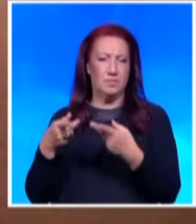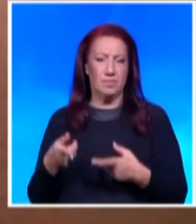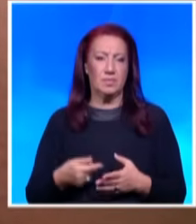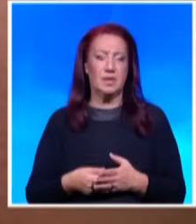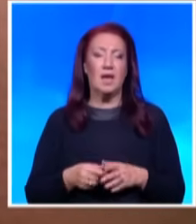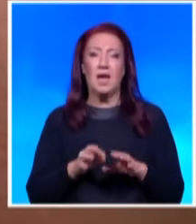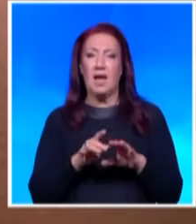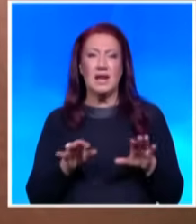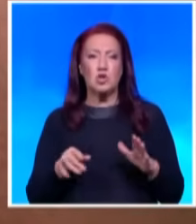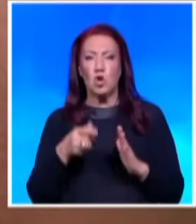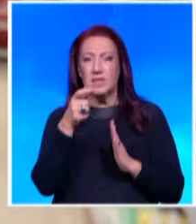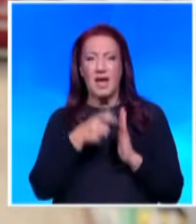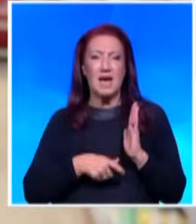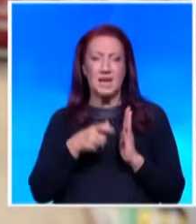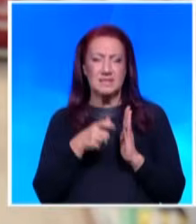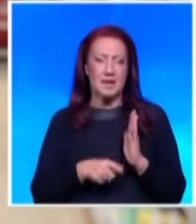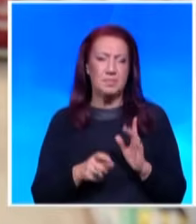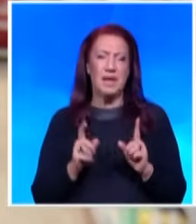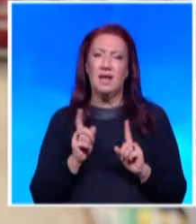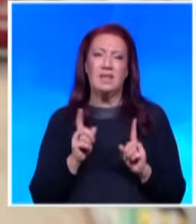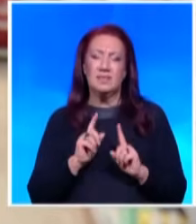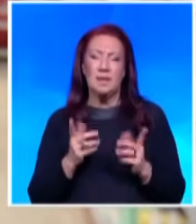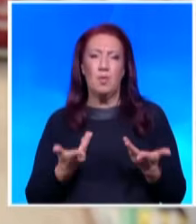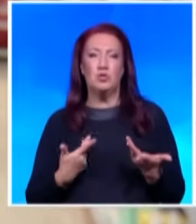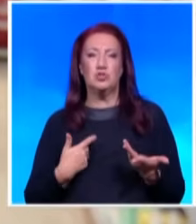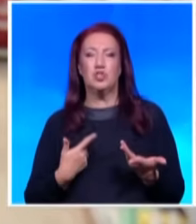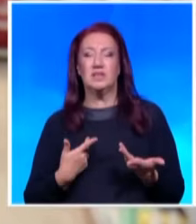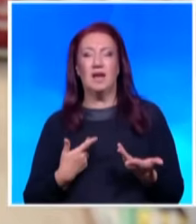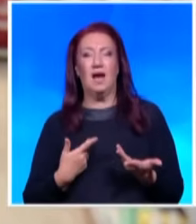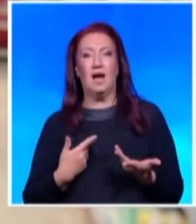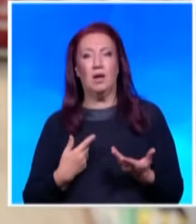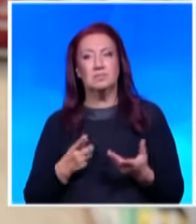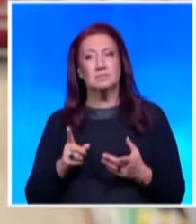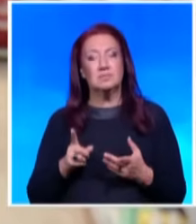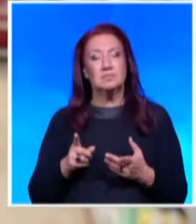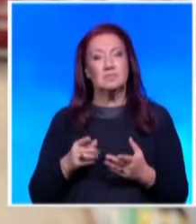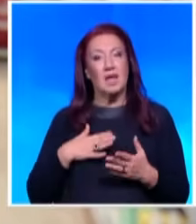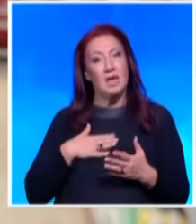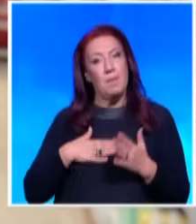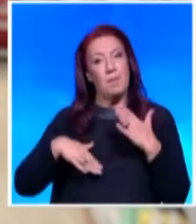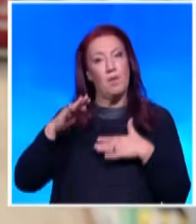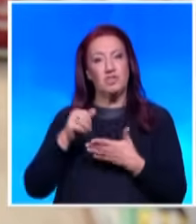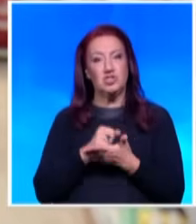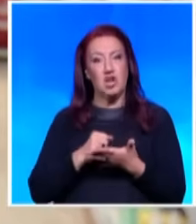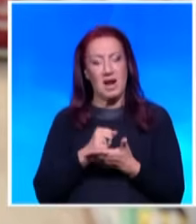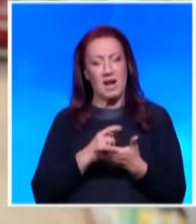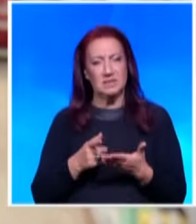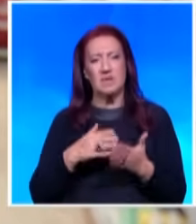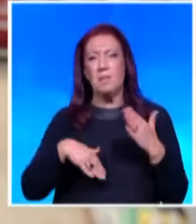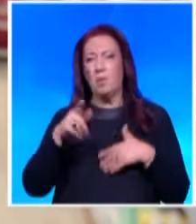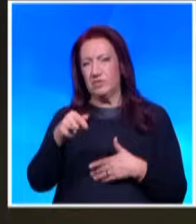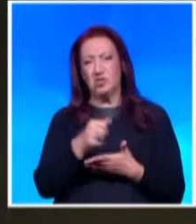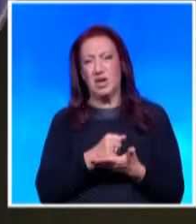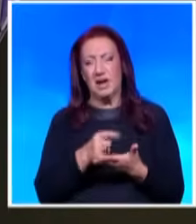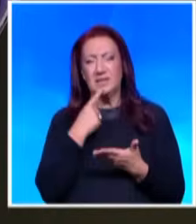да повлияят дефицита на антидиабетните лекарства. По принцип те повече се предписват по